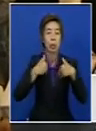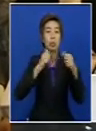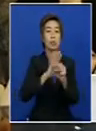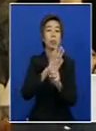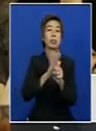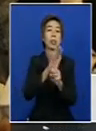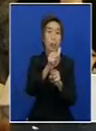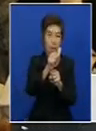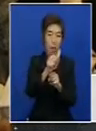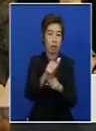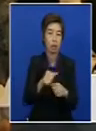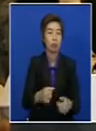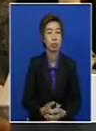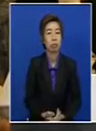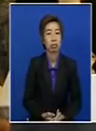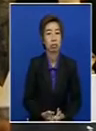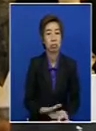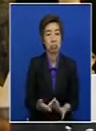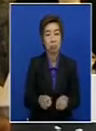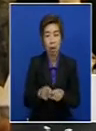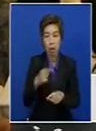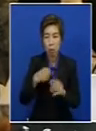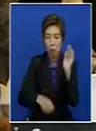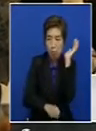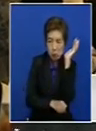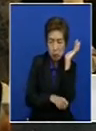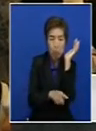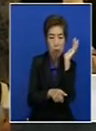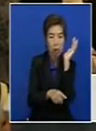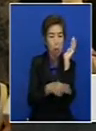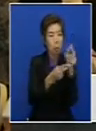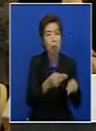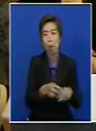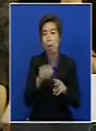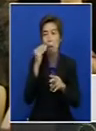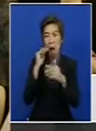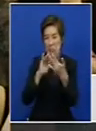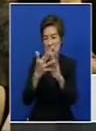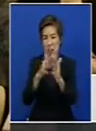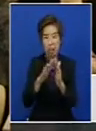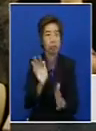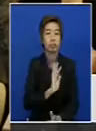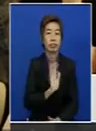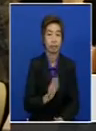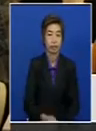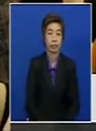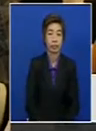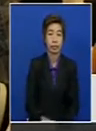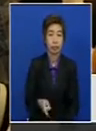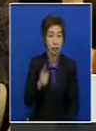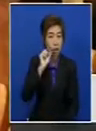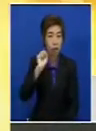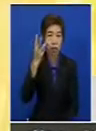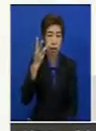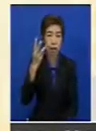อเพียงในชีวิตไม่ใช่ว่าให้เขาไปอยู่ในบ้านซึ่งเหมือนสลัม ดังนั้นการวางระบบสวัสดิ